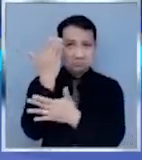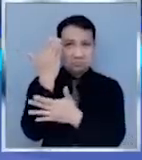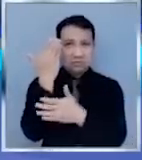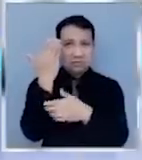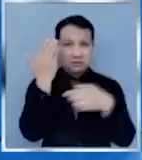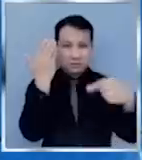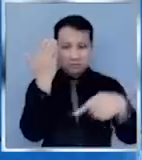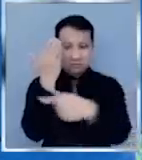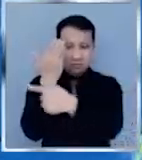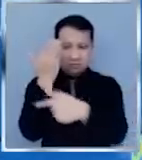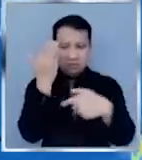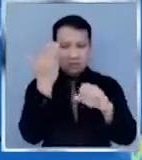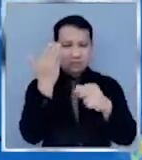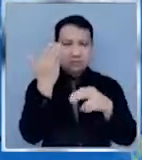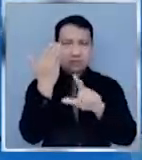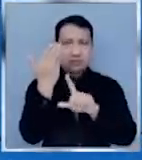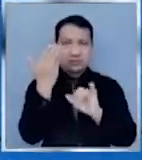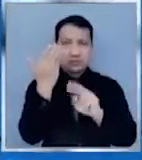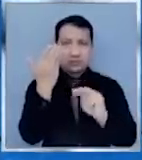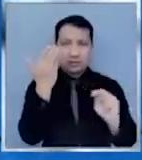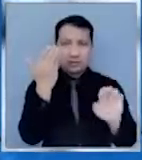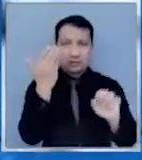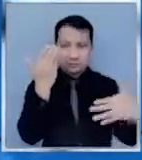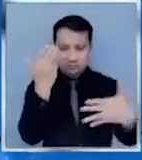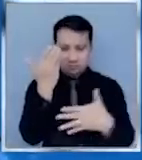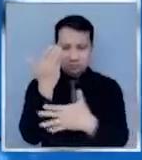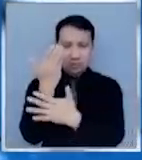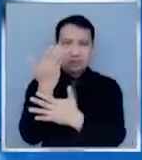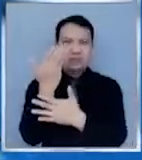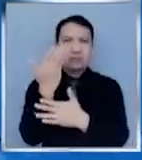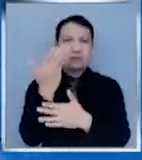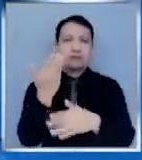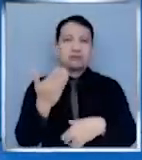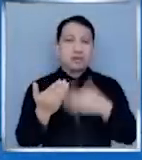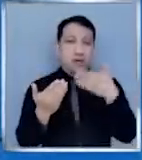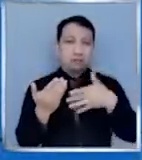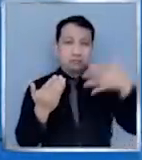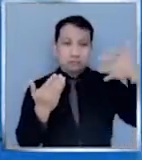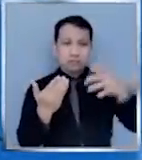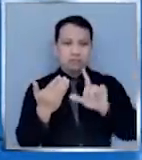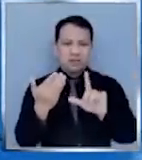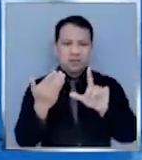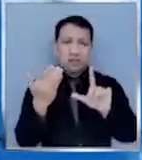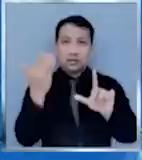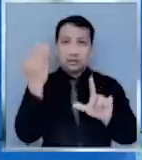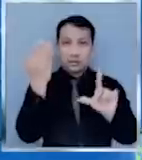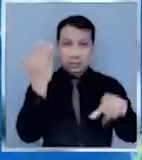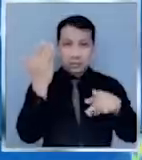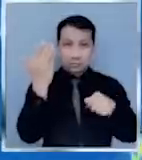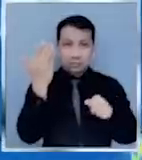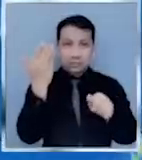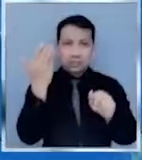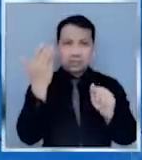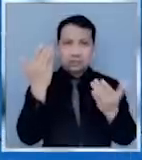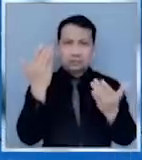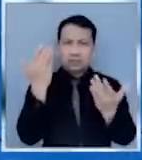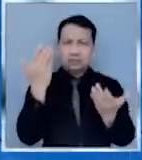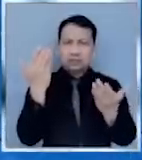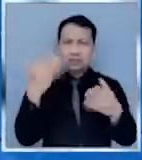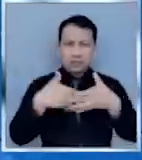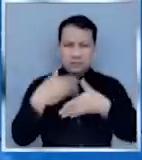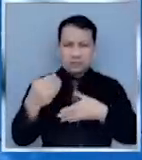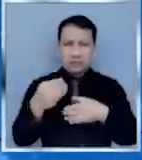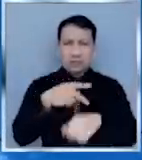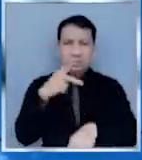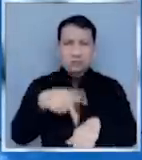bansa. Umaabot kasi ang trough extension o ang extension ng isang low pressure area na namataan sa labas ng